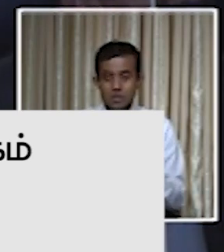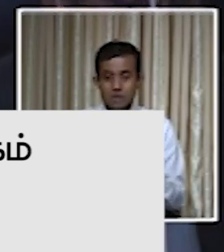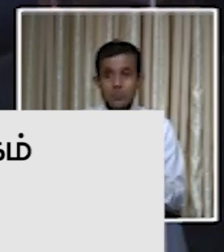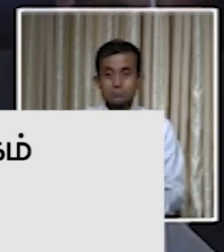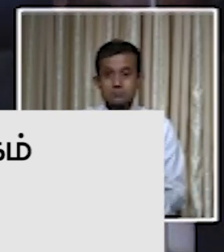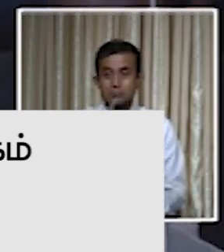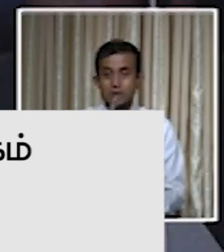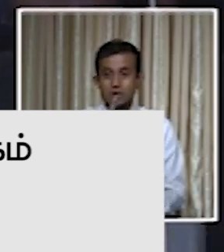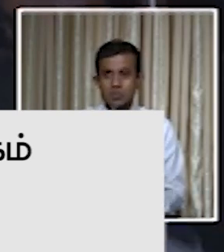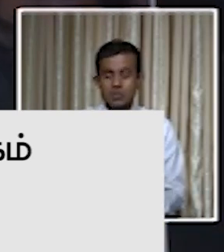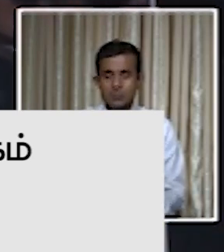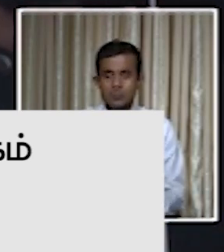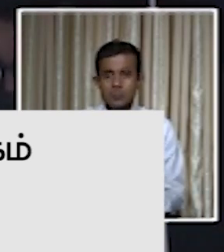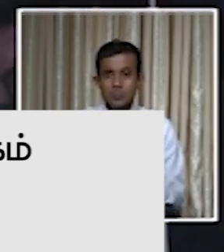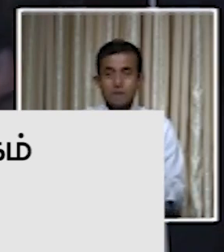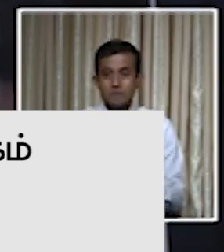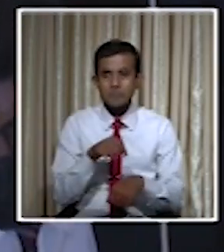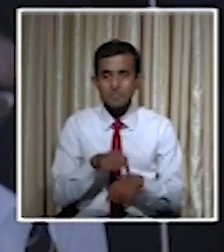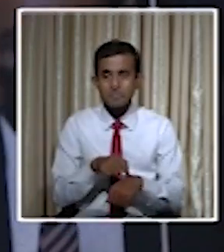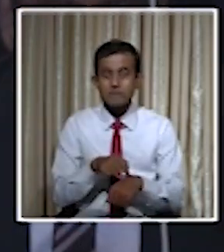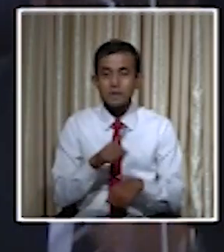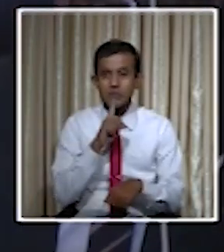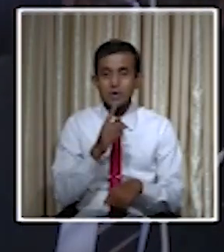அகே கர்ண பாவ விசேஷேன் மே அவஸ்தாவேதி